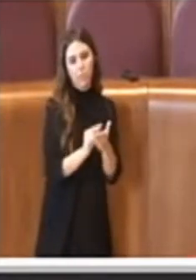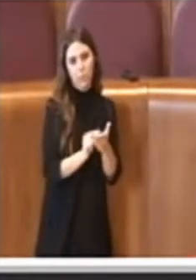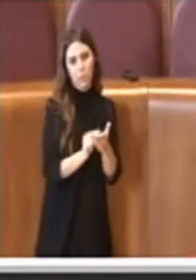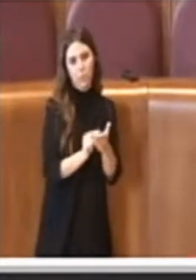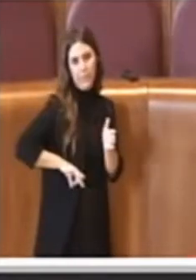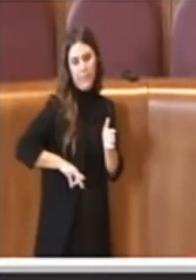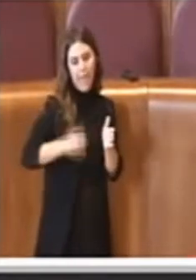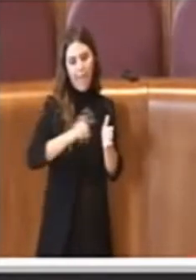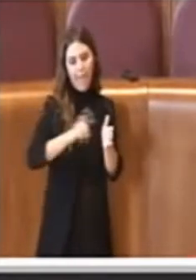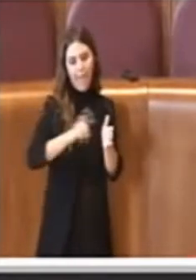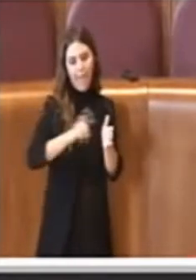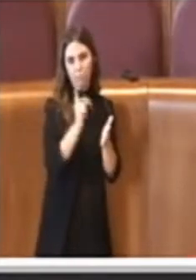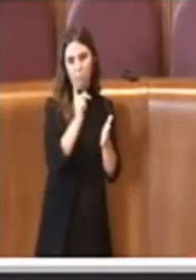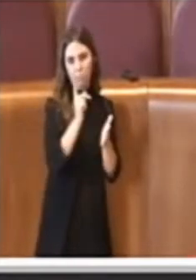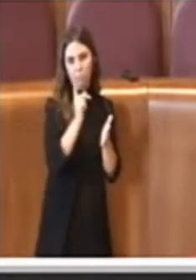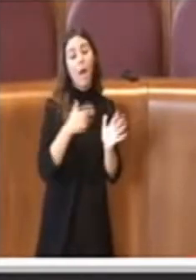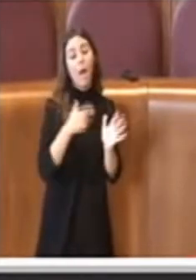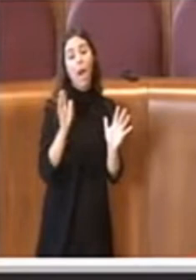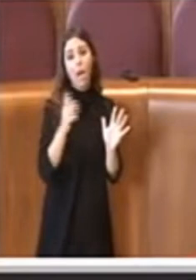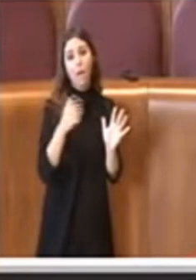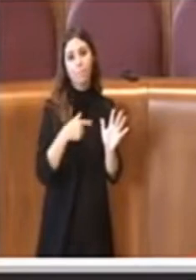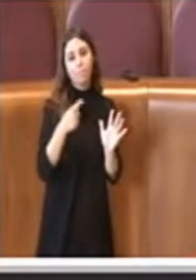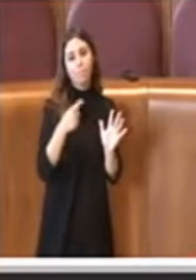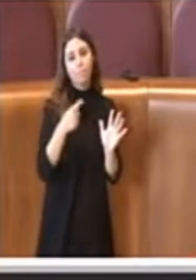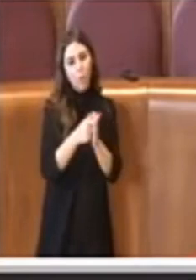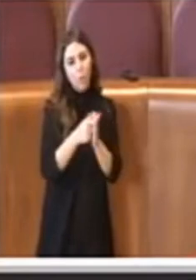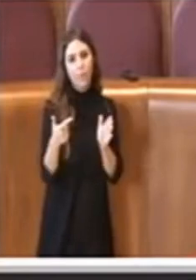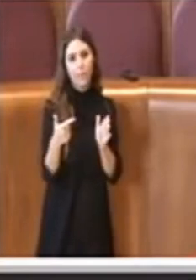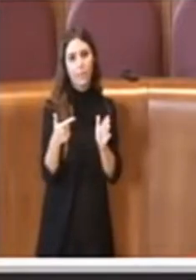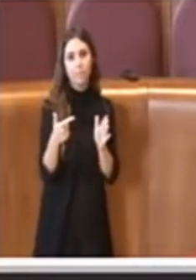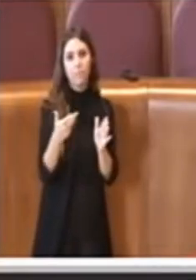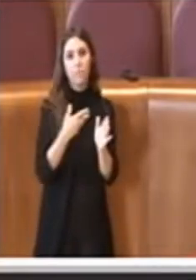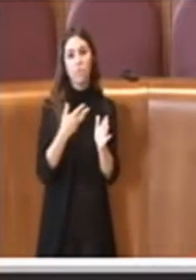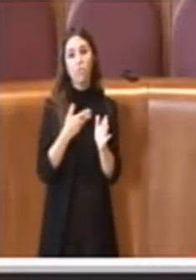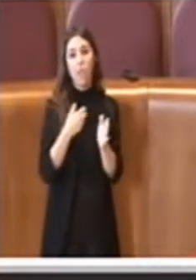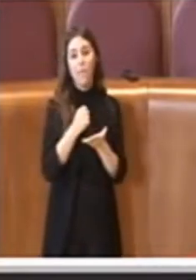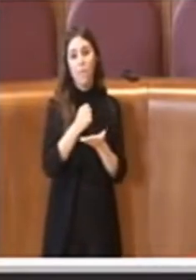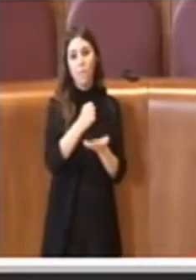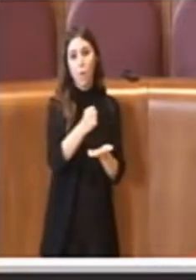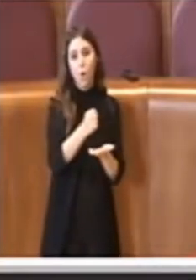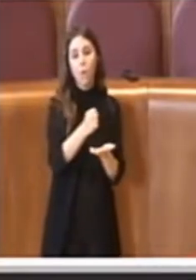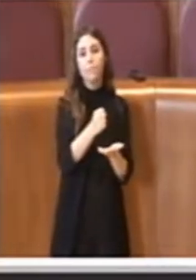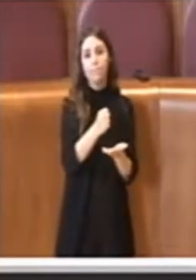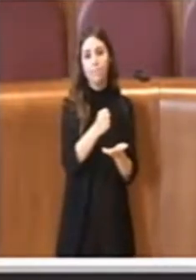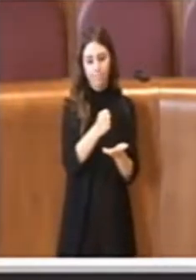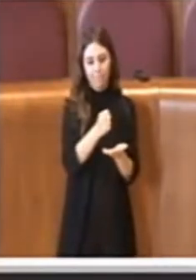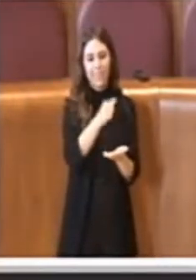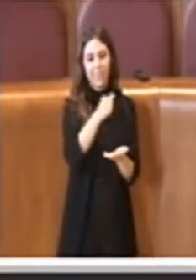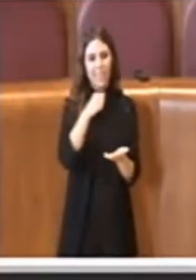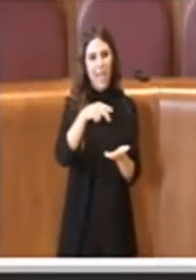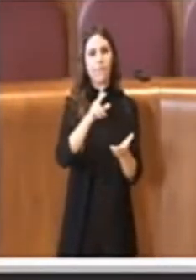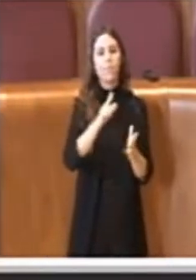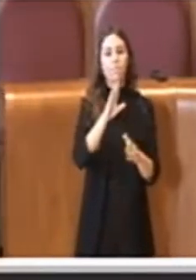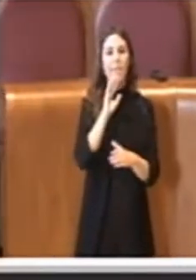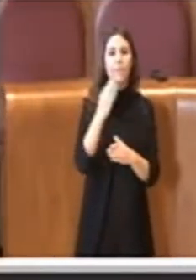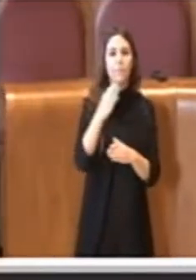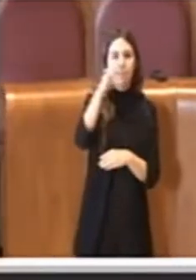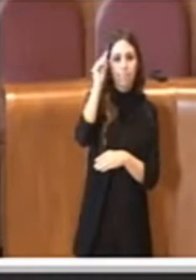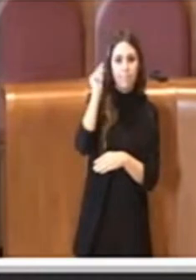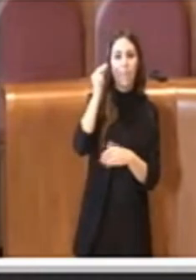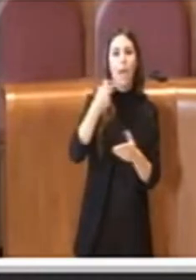che però alla fin dei conti importante era che ci fossero i fondi per poter riconoscere questo beneficio anche